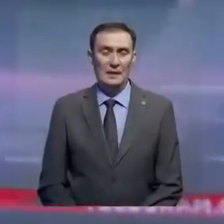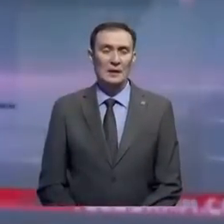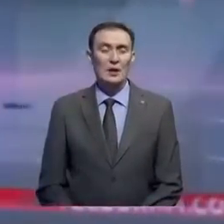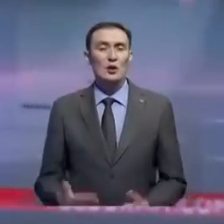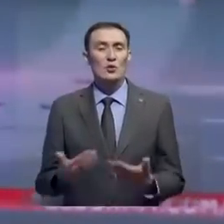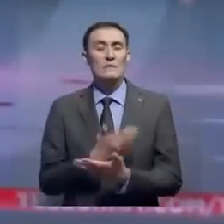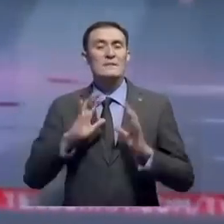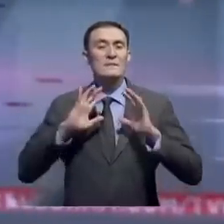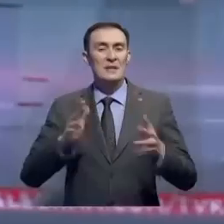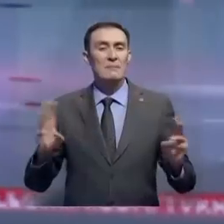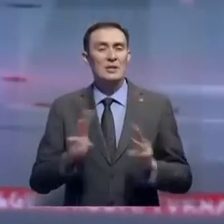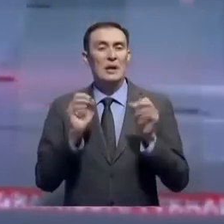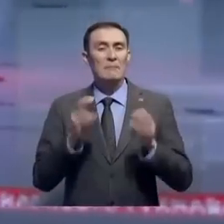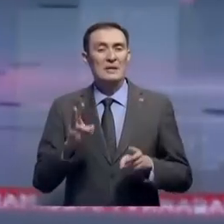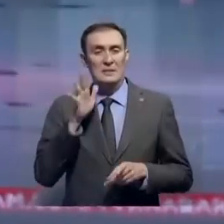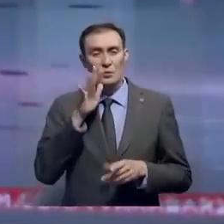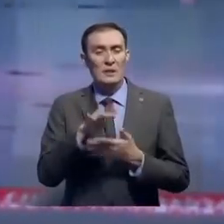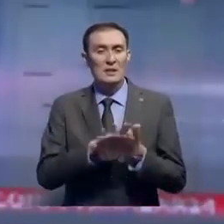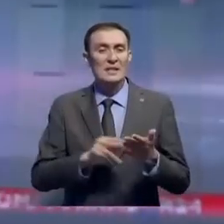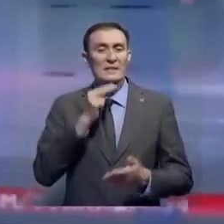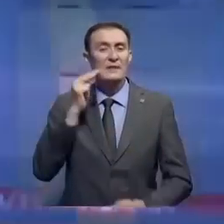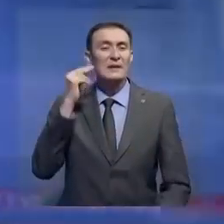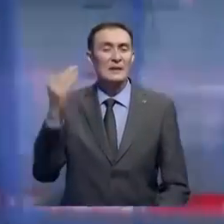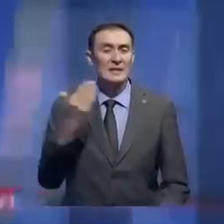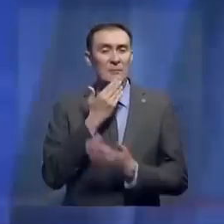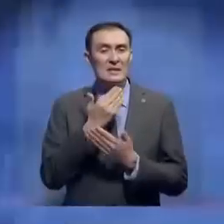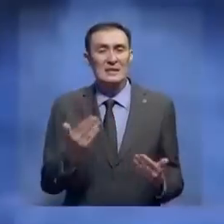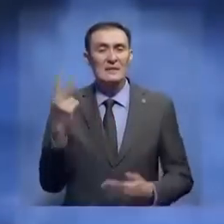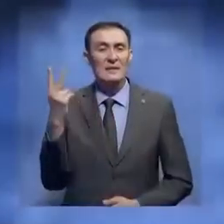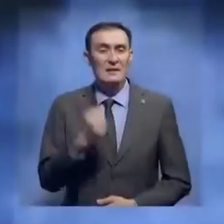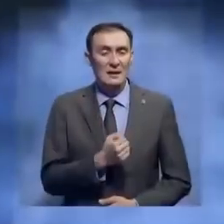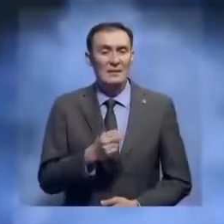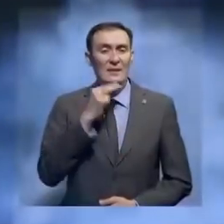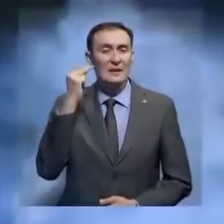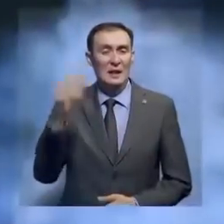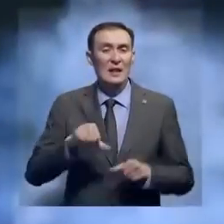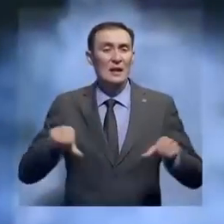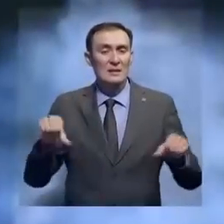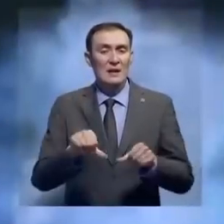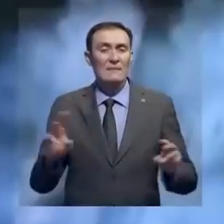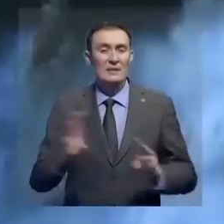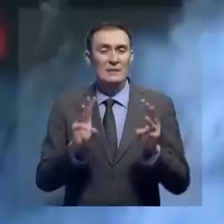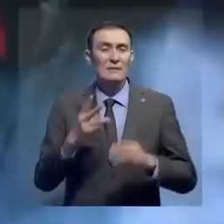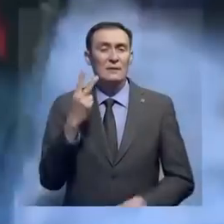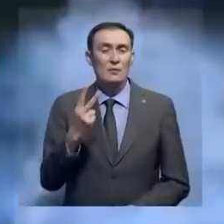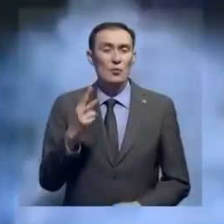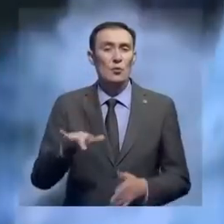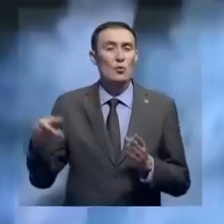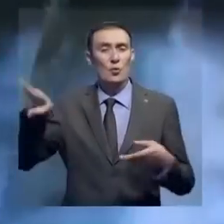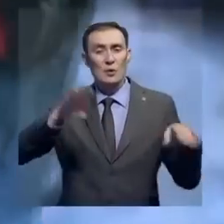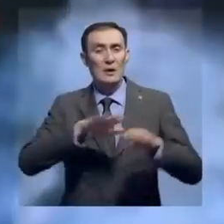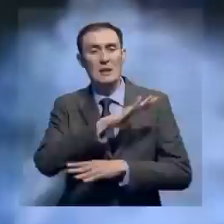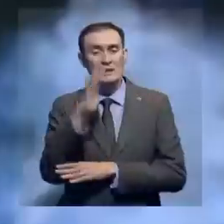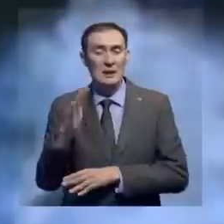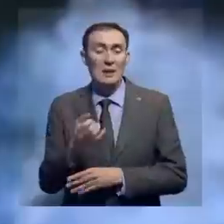их новостям в мире пожароопасный сезон продолжается в Китае за последние 2 недели в стране локализовали возгорание в двух горных